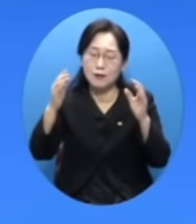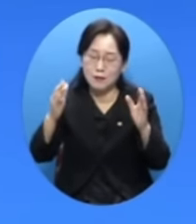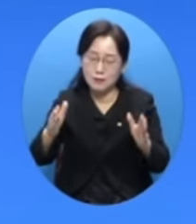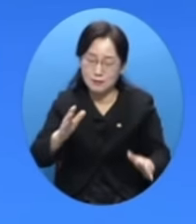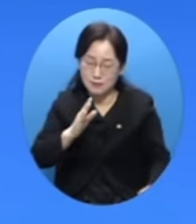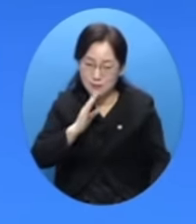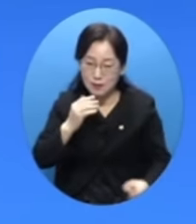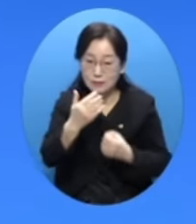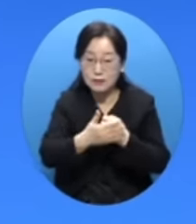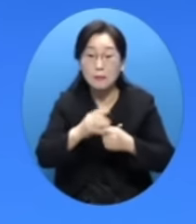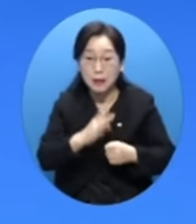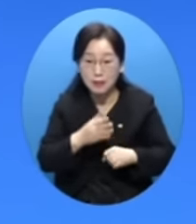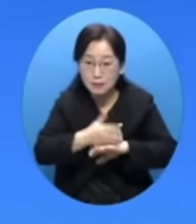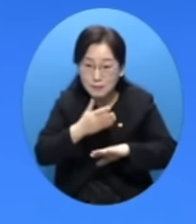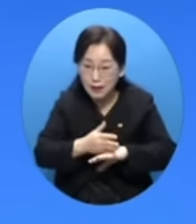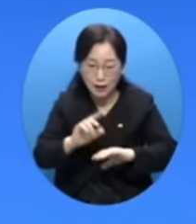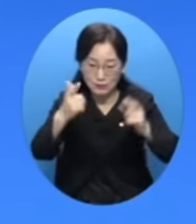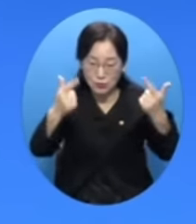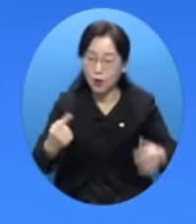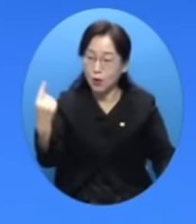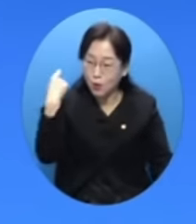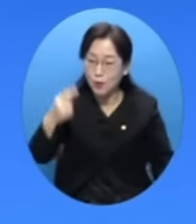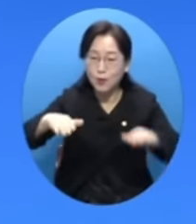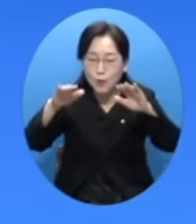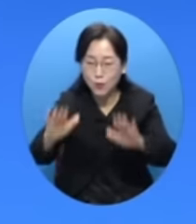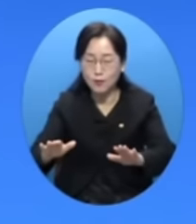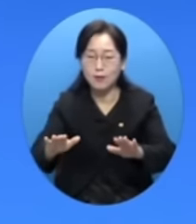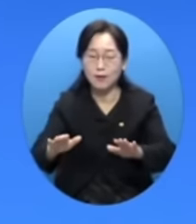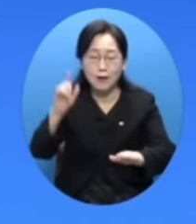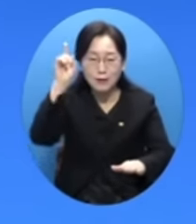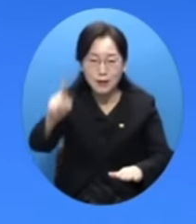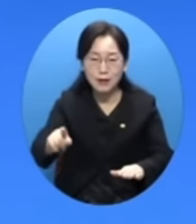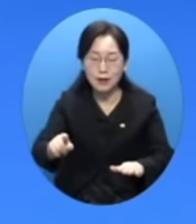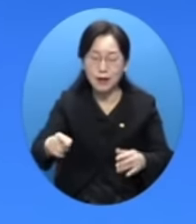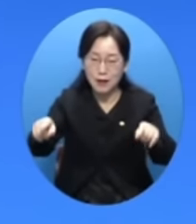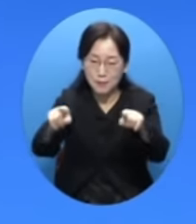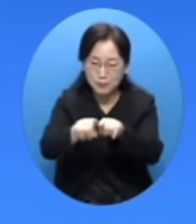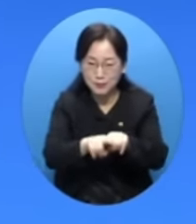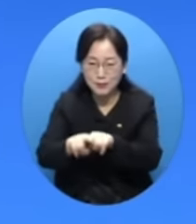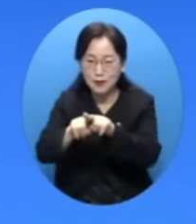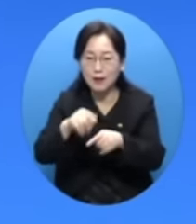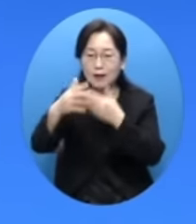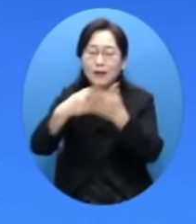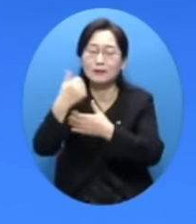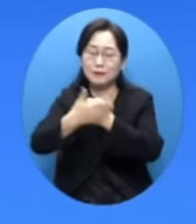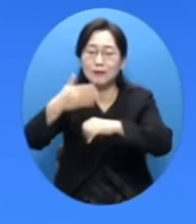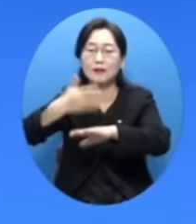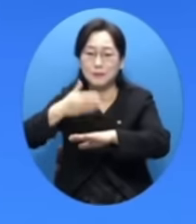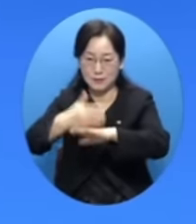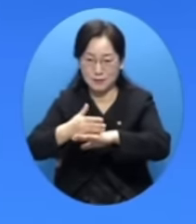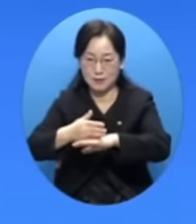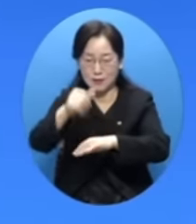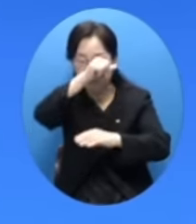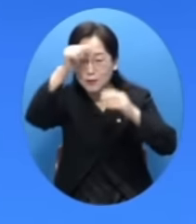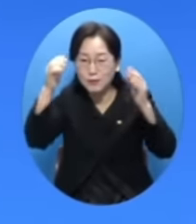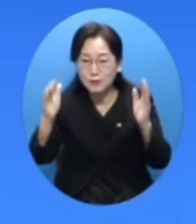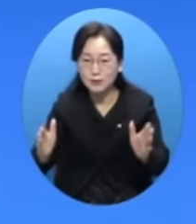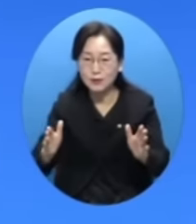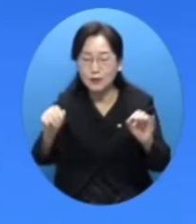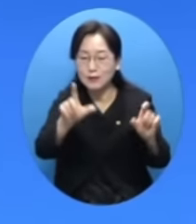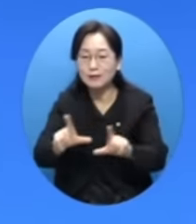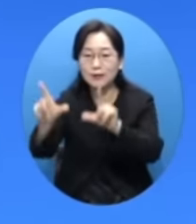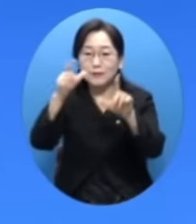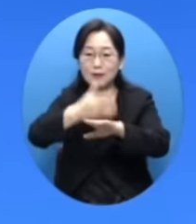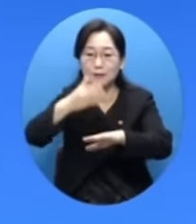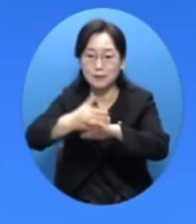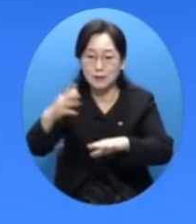감사할 것이 아니라 어제도 함께 하시고 오늘도 함께 하시고 내일도 함께 하신 하나님의 은혜를 감사하고 한평생 우리의 삶이 감사의